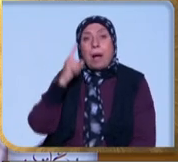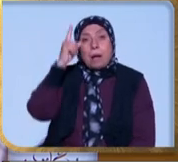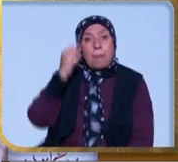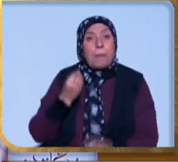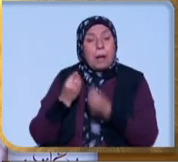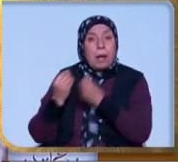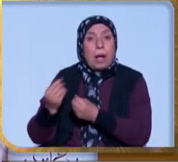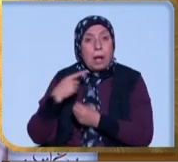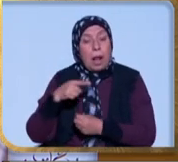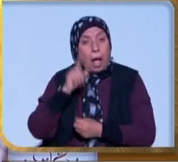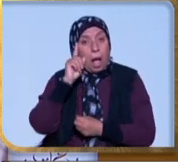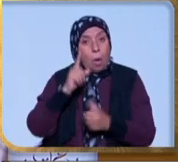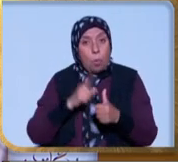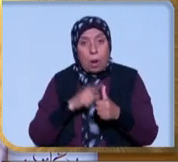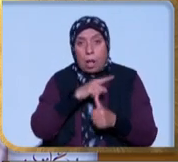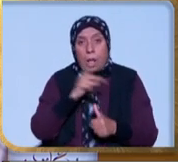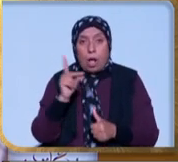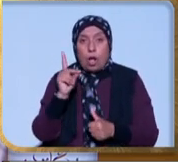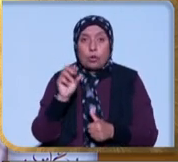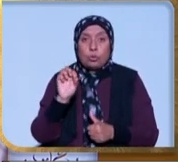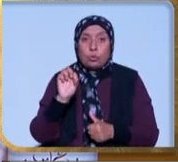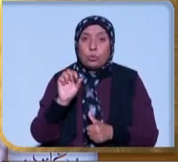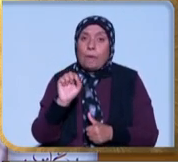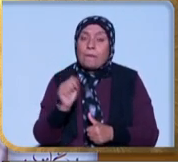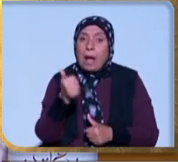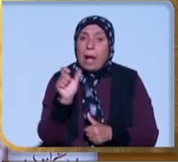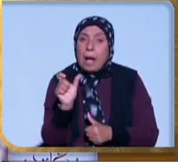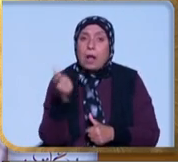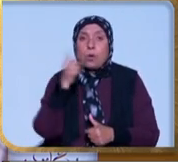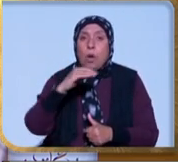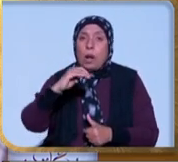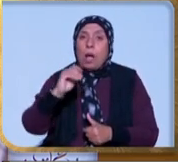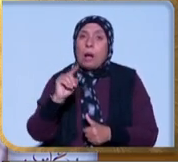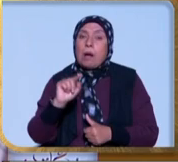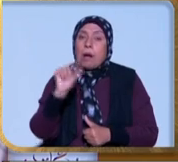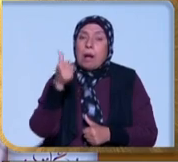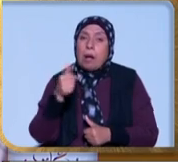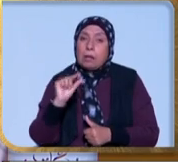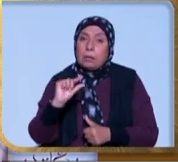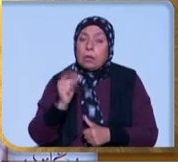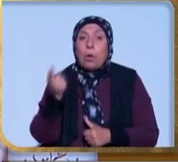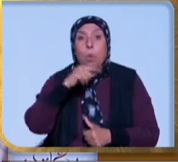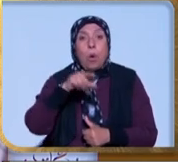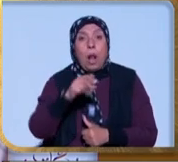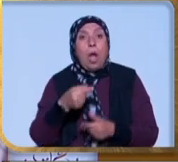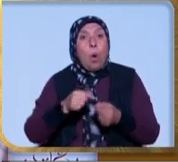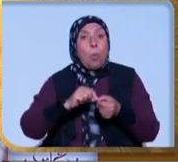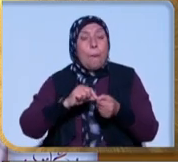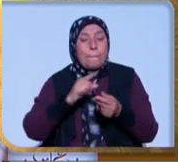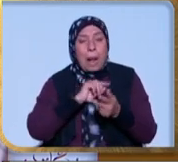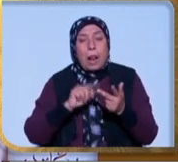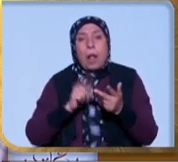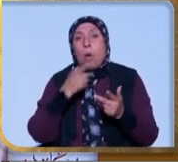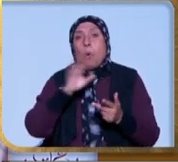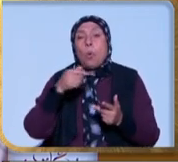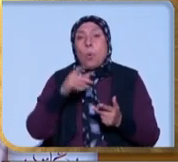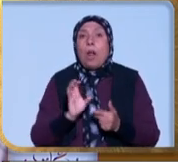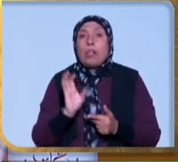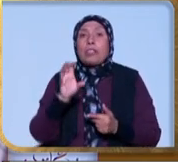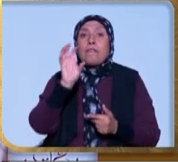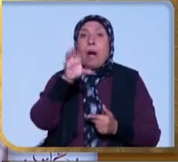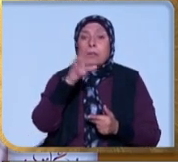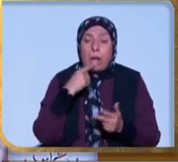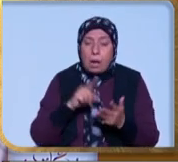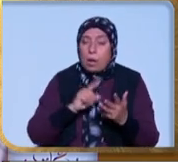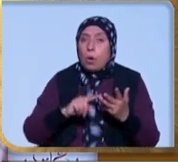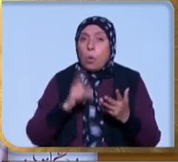عليهم الطوفان والجراد والقمل والضفادع والدم